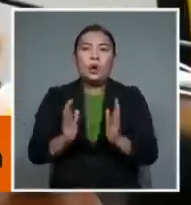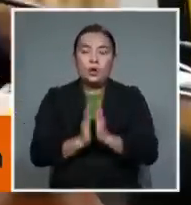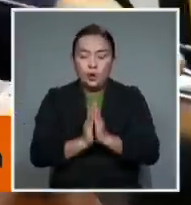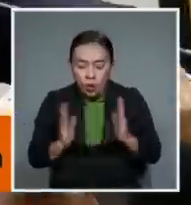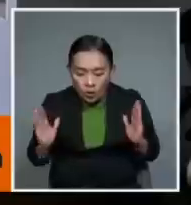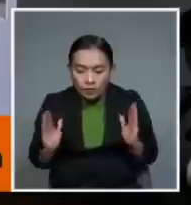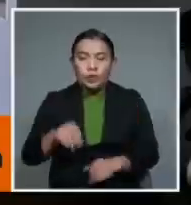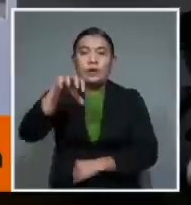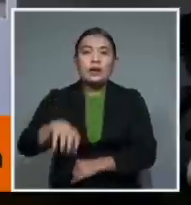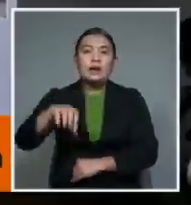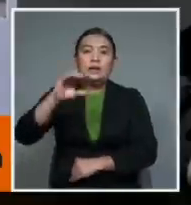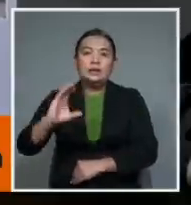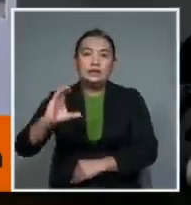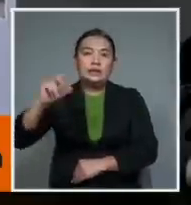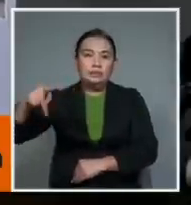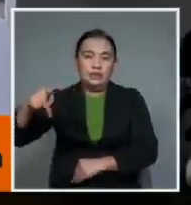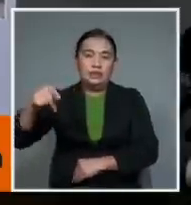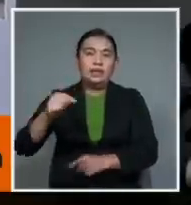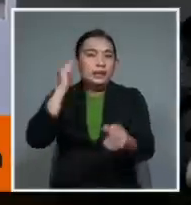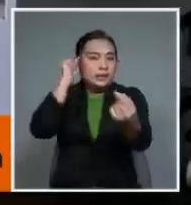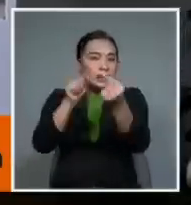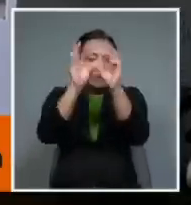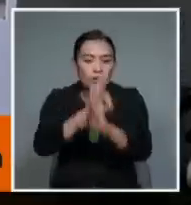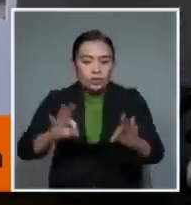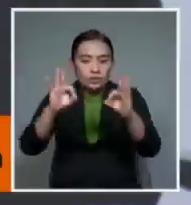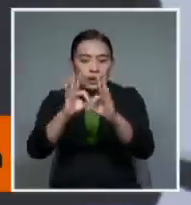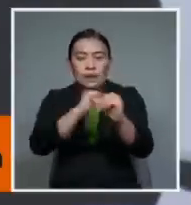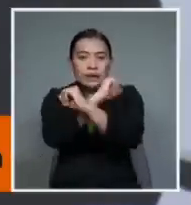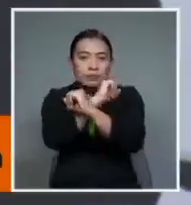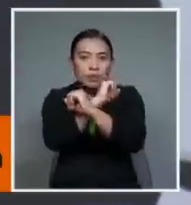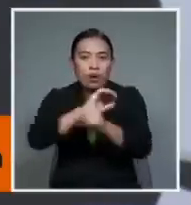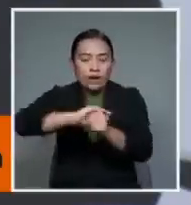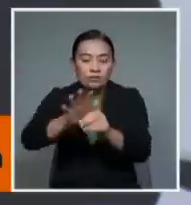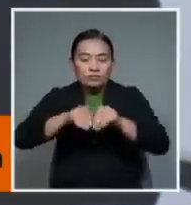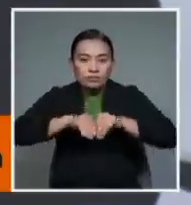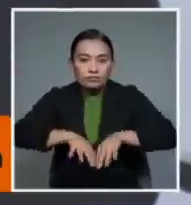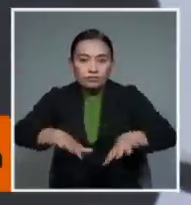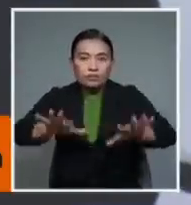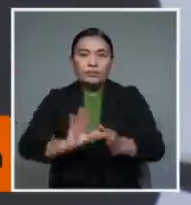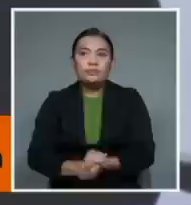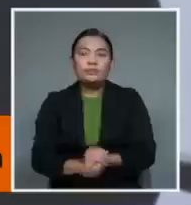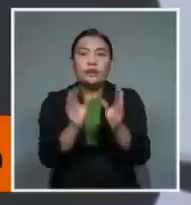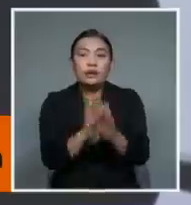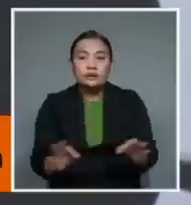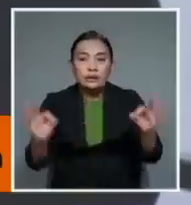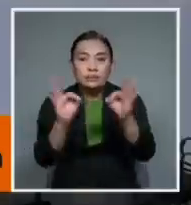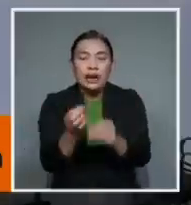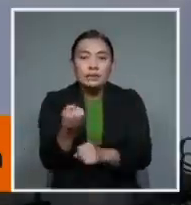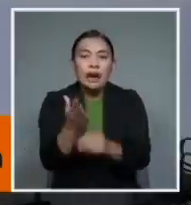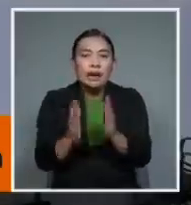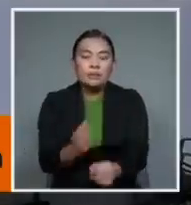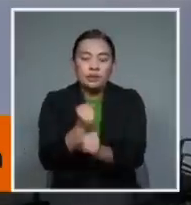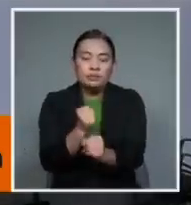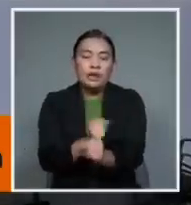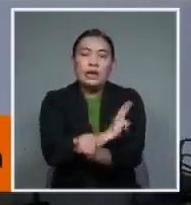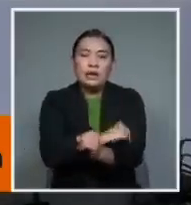ที่มีวิสัยทัศน์ในการสร้างอุปกรณ์สำคัญในการป้องกันการแพร่ระบาดของโควิด-19 ซึ่งมีความสำคัญอย่างมากต่อบุคลากรทาง